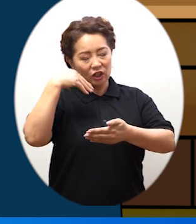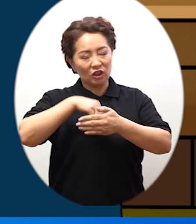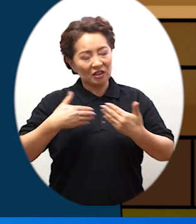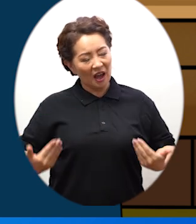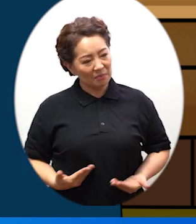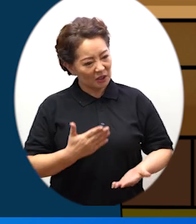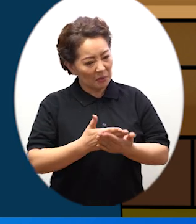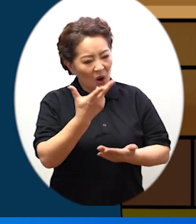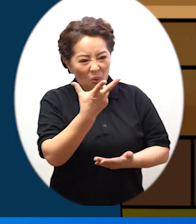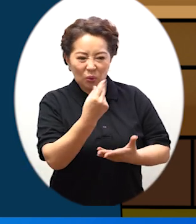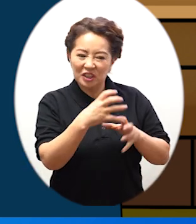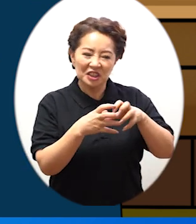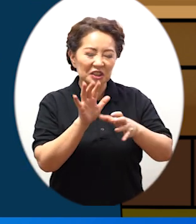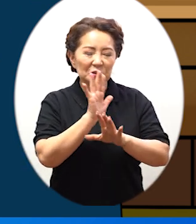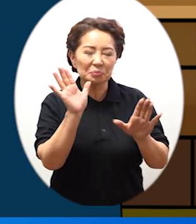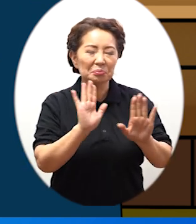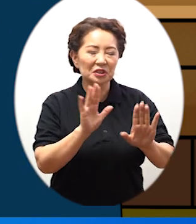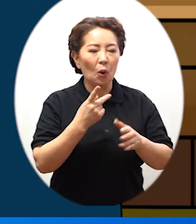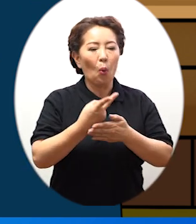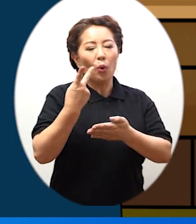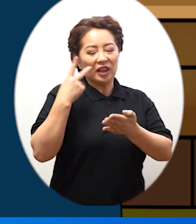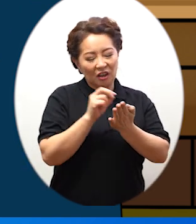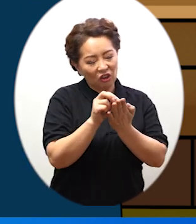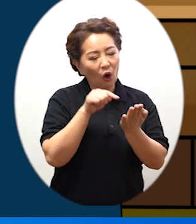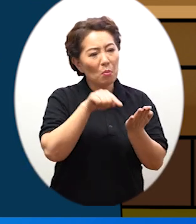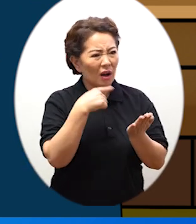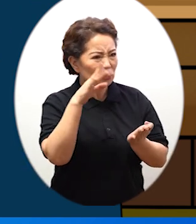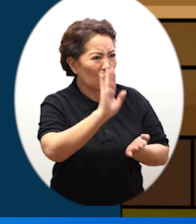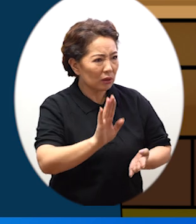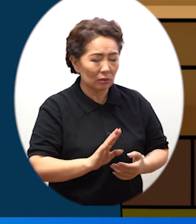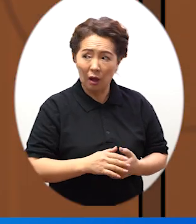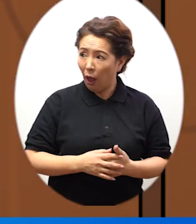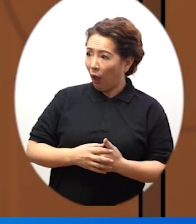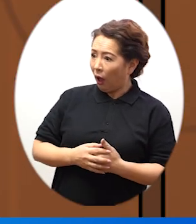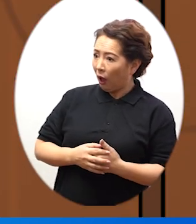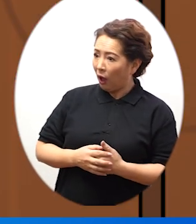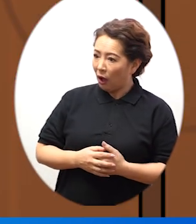нар үлгэрт байгаа. Энэ бол жинхэнэ ертөнц биш гэдгийг нь хэлдэггүй байхгүй та.